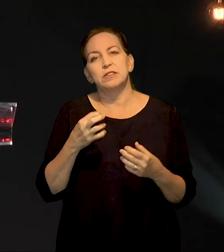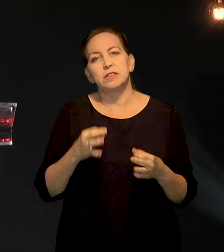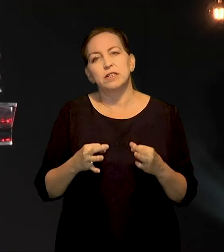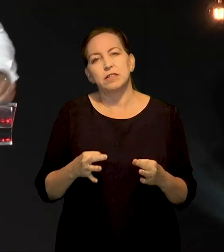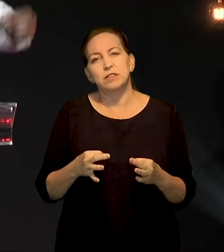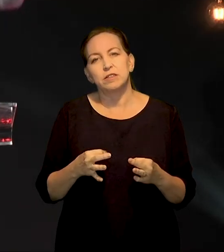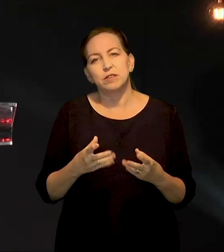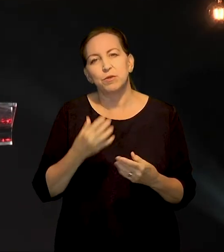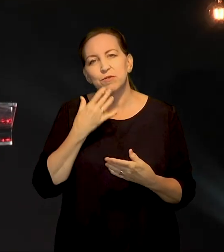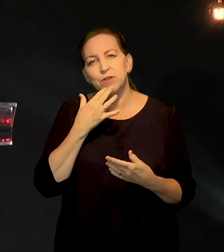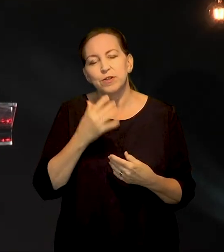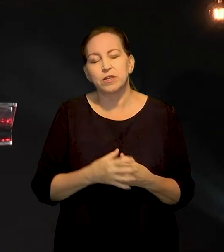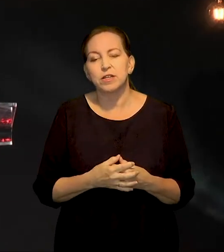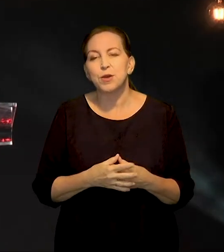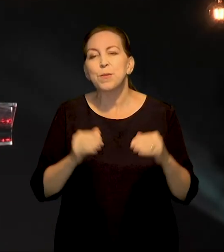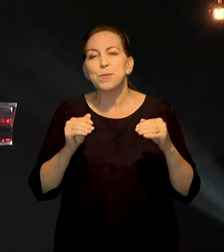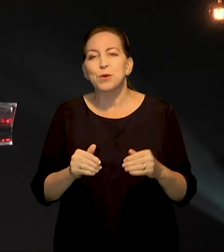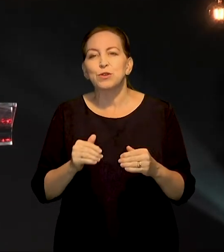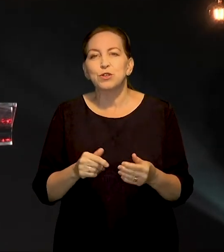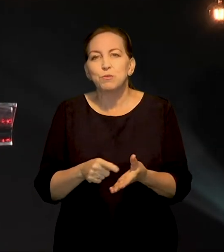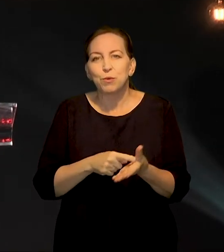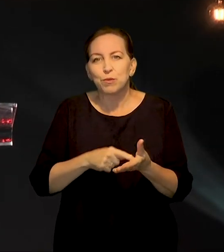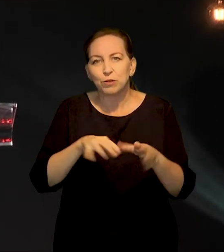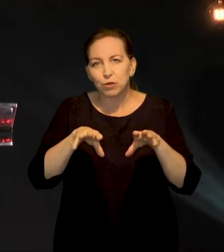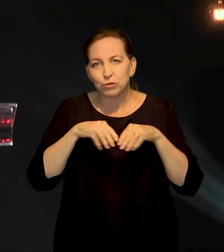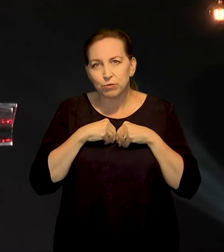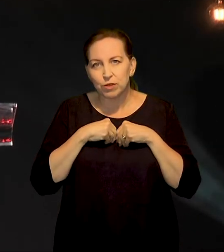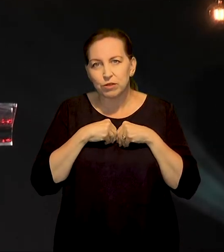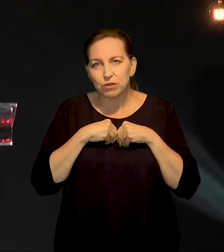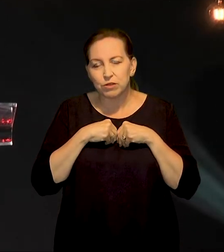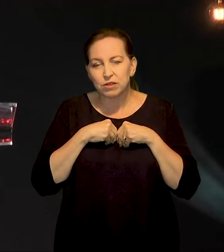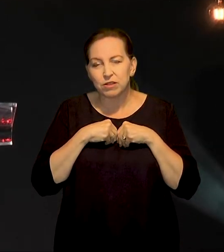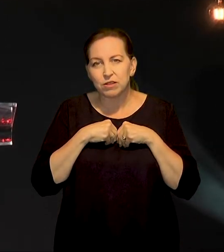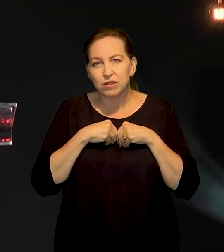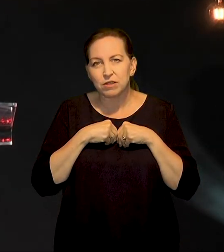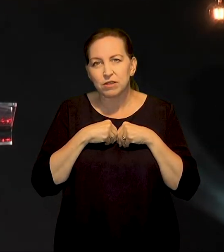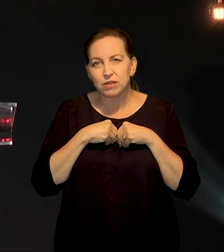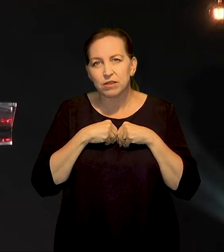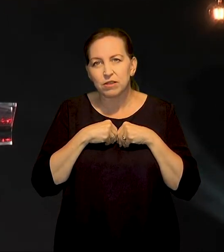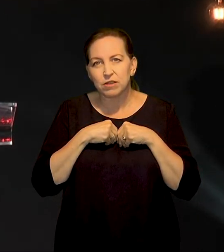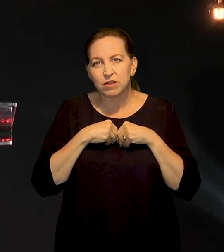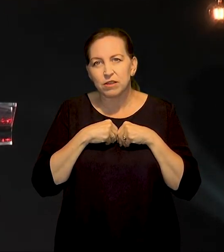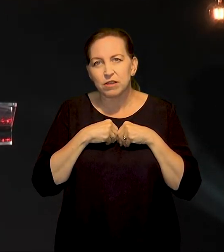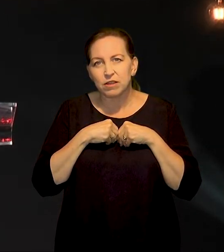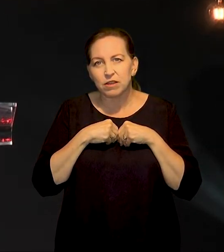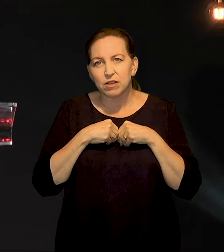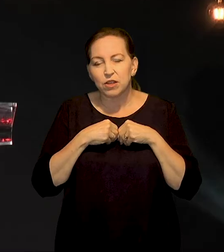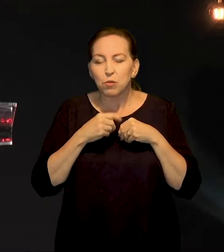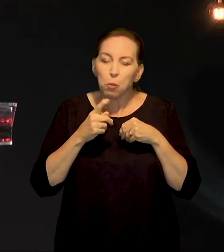równi z nami, którzy musieliśmy znosić trudy dnia i upał.